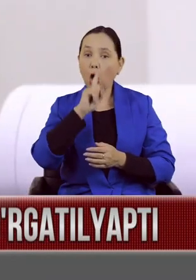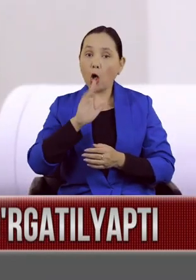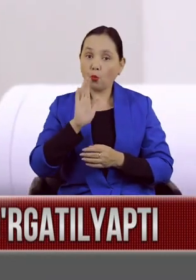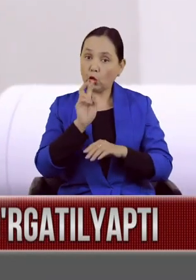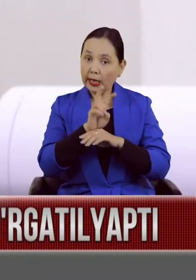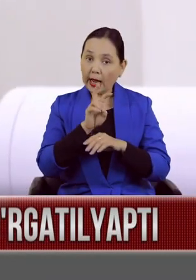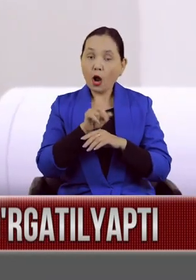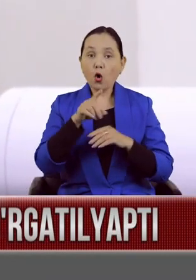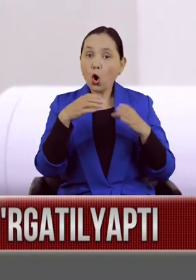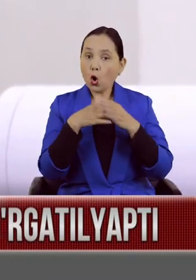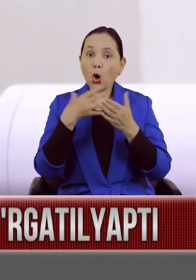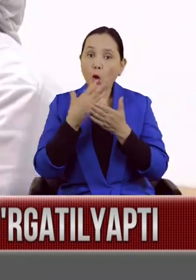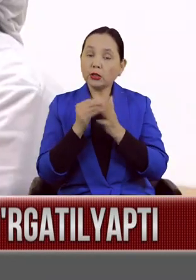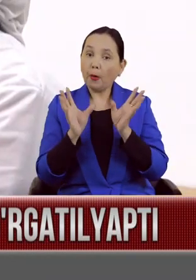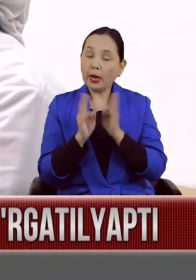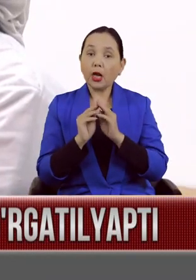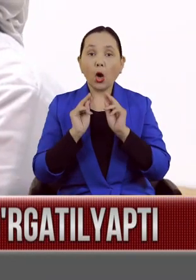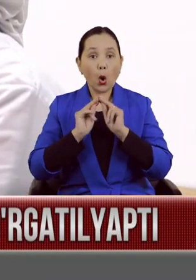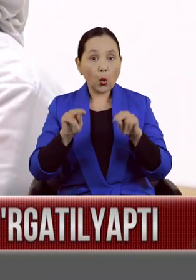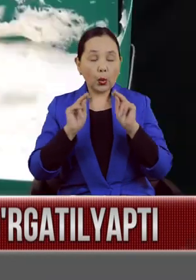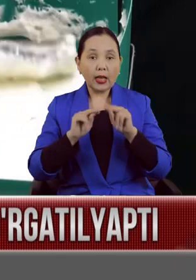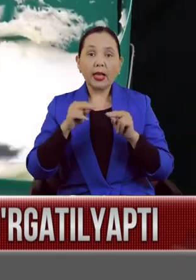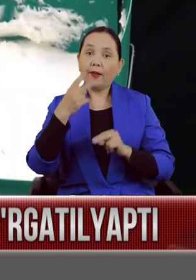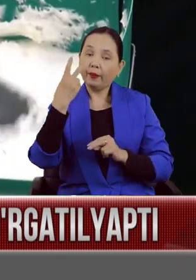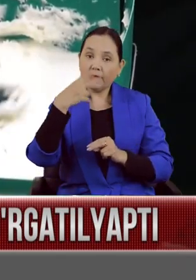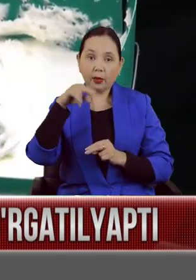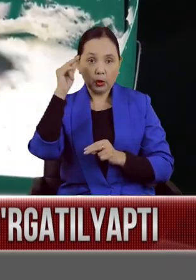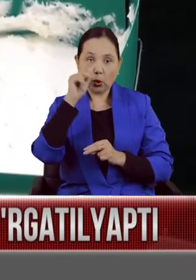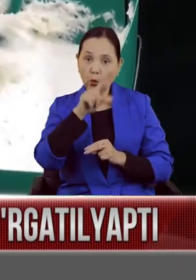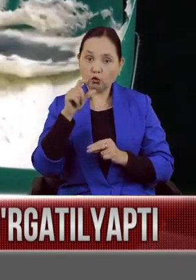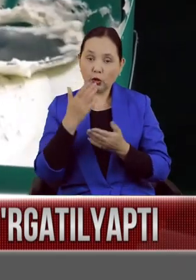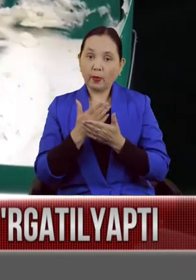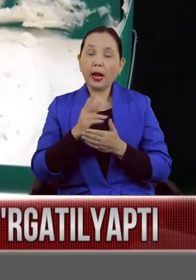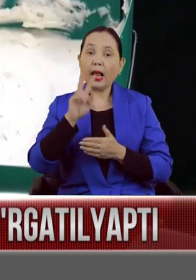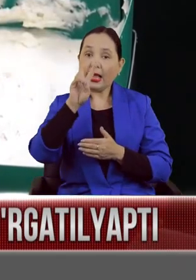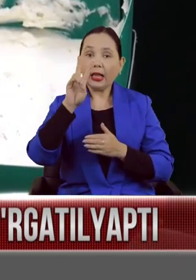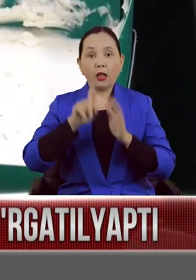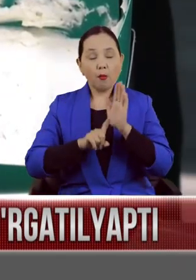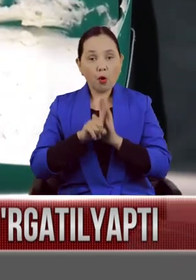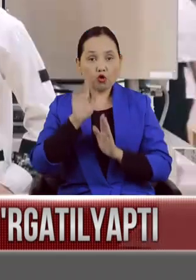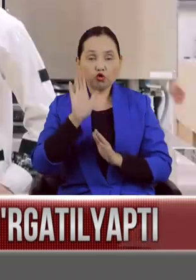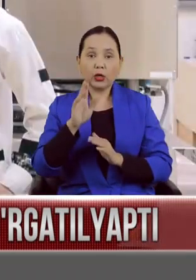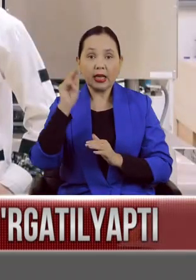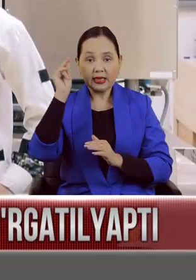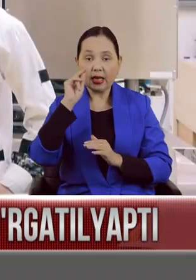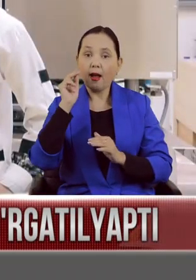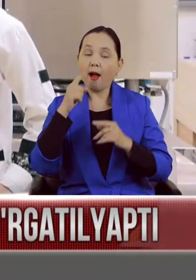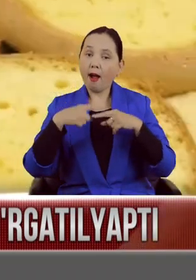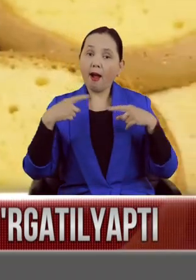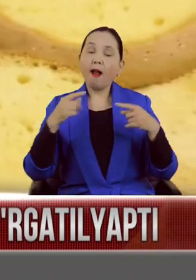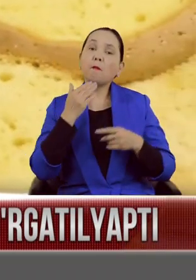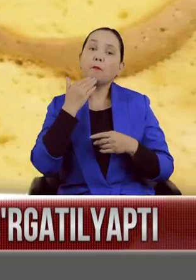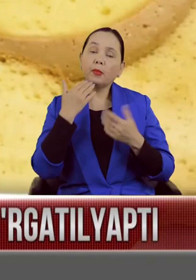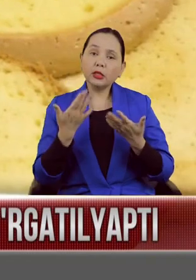1 oy bo'ldi. Uning guruhida o'zi bilan birga hunar o'rganayotgan 20 ta o'quvchi bor. Soat 2 dan boshlanadi. I darsimizda har